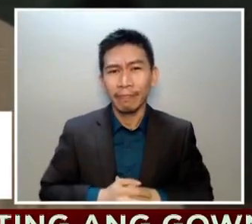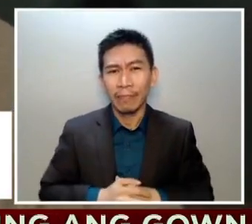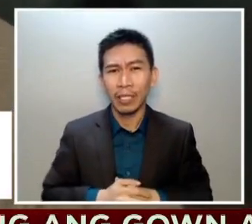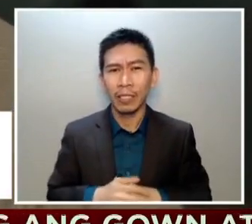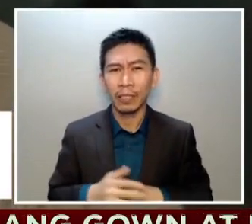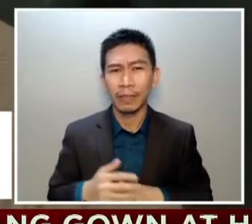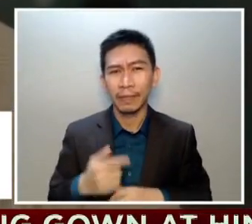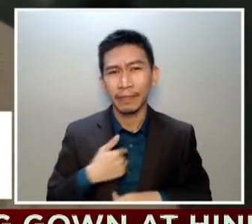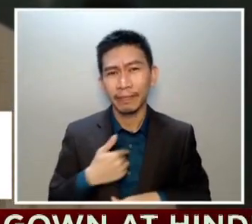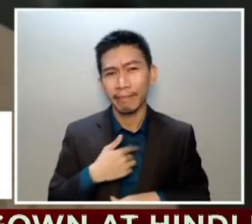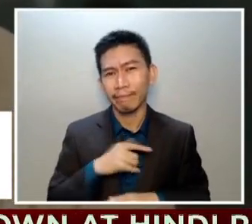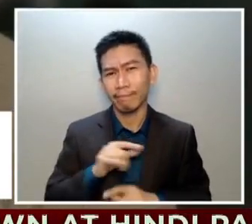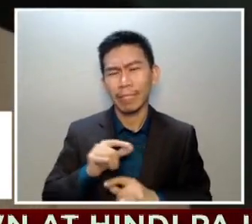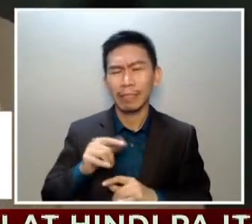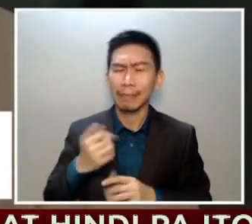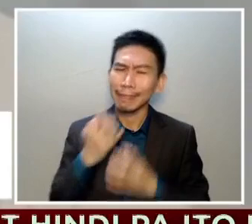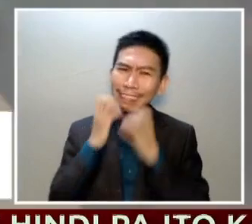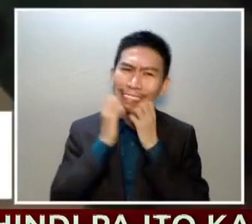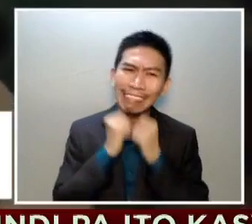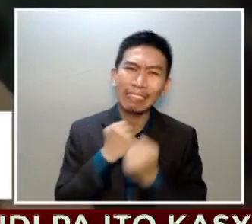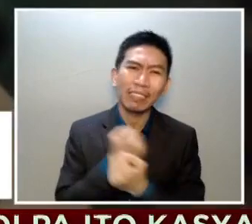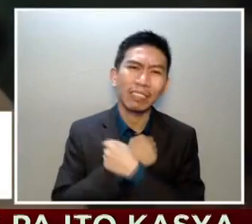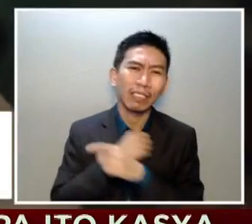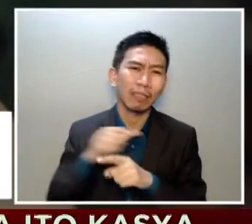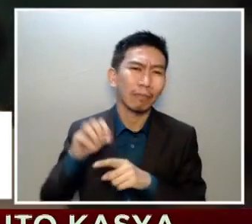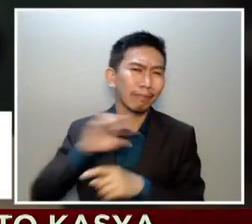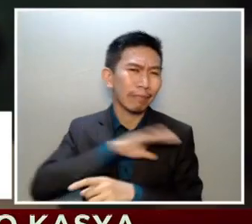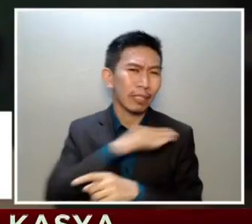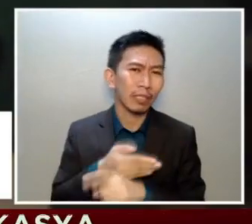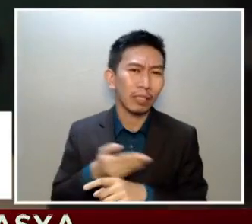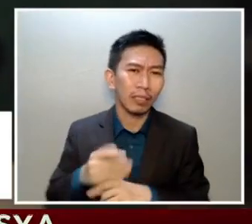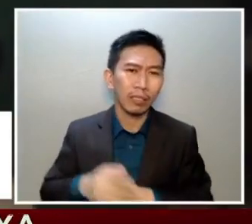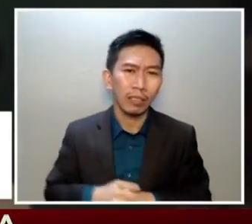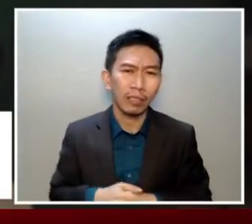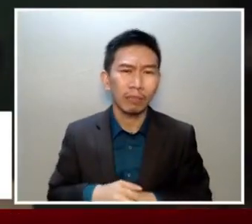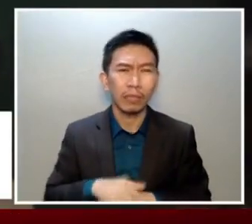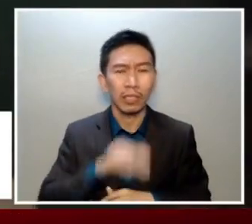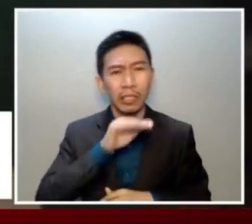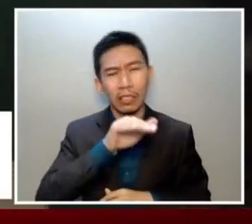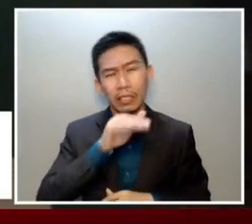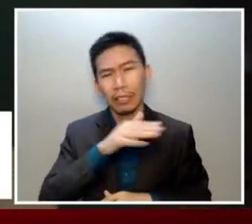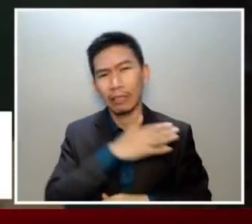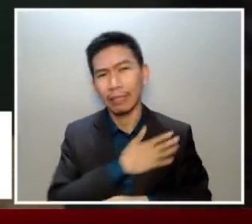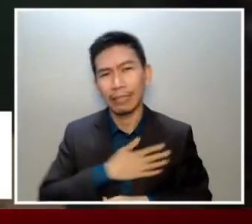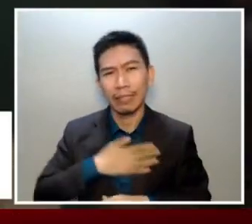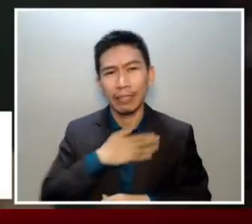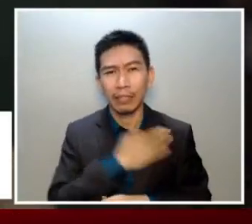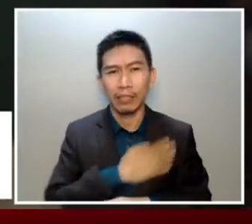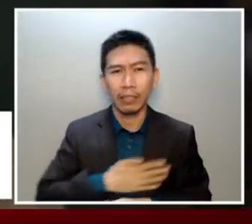Mahal na mahal ko yun si Edwin Arrigo. Parang awa nyo na.